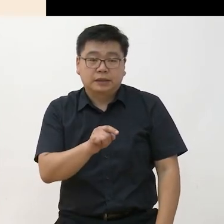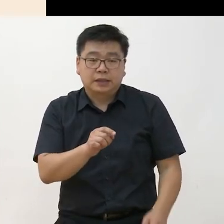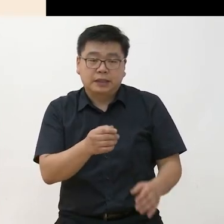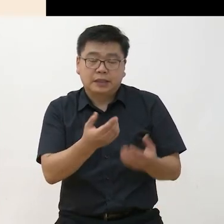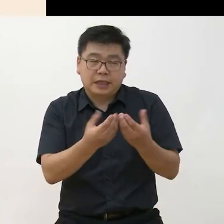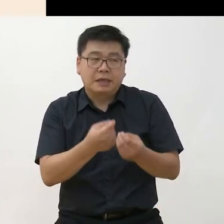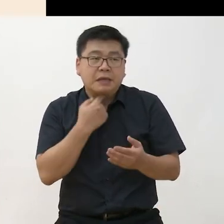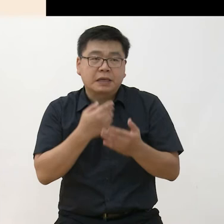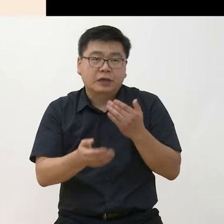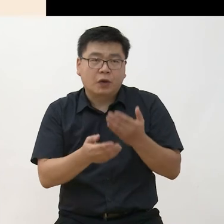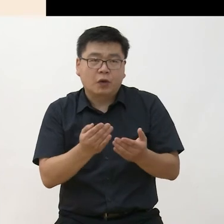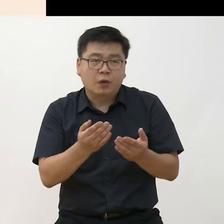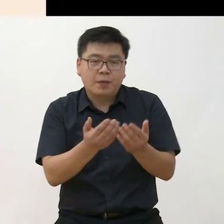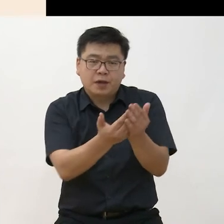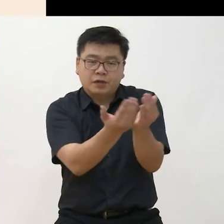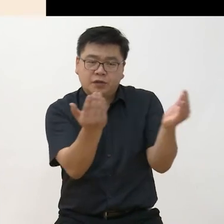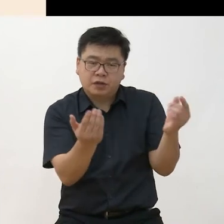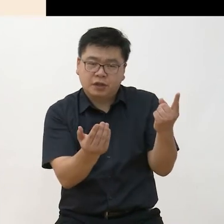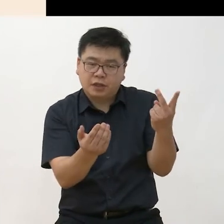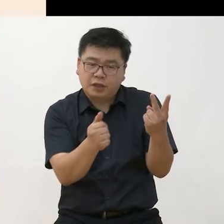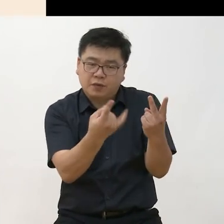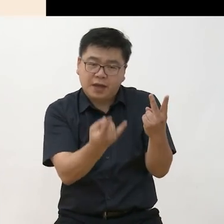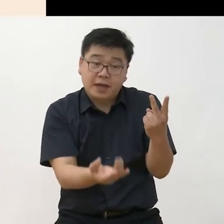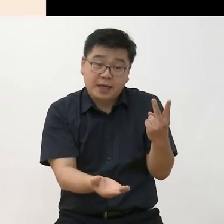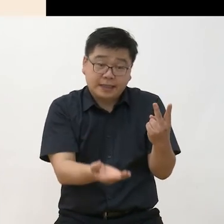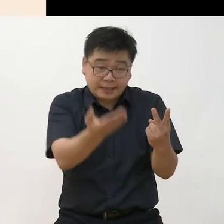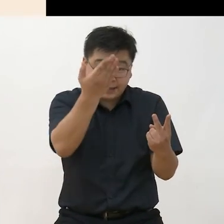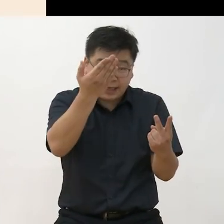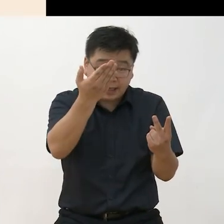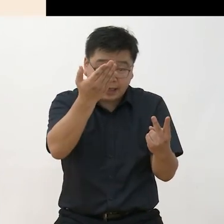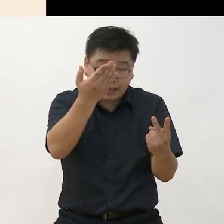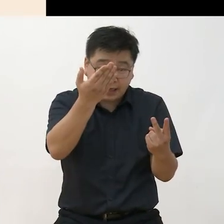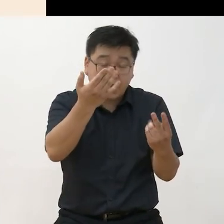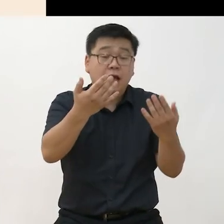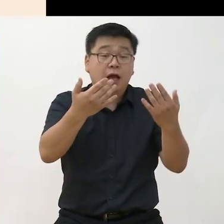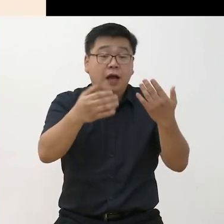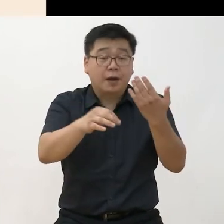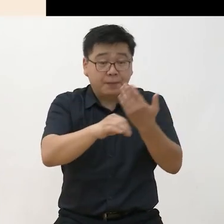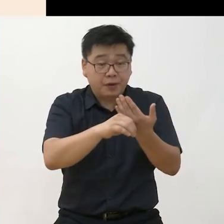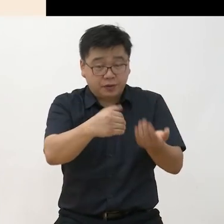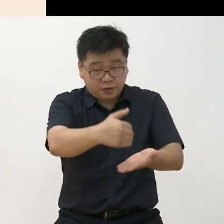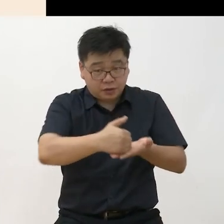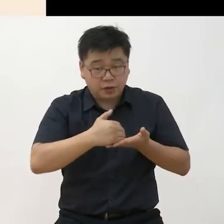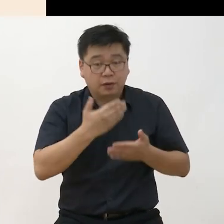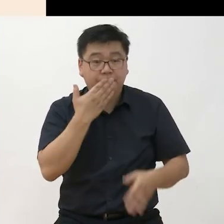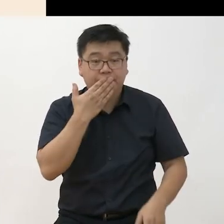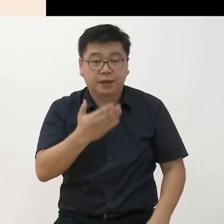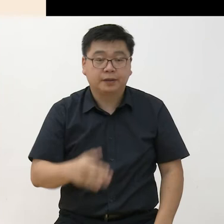2회 이상을 하는 것을 조건으로 해서 지원 신청을 해주시면 되겠습니다.